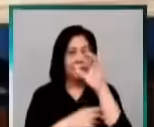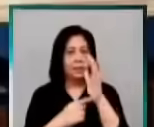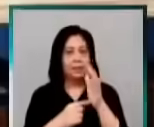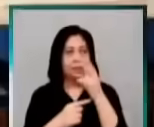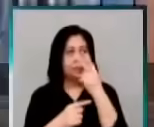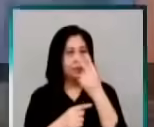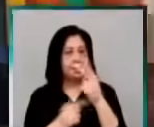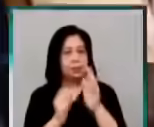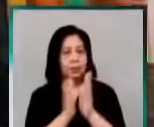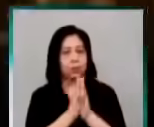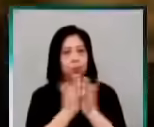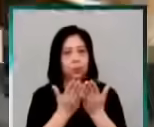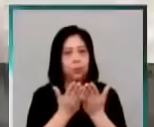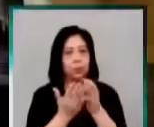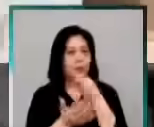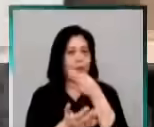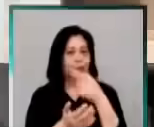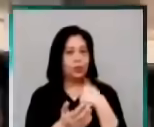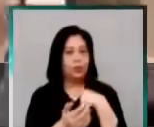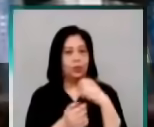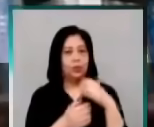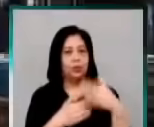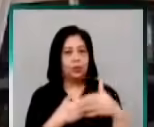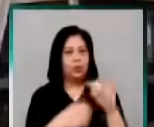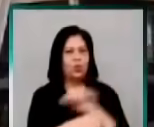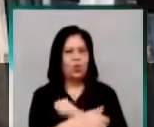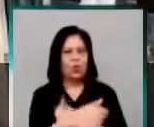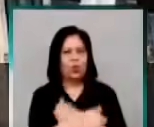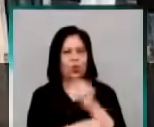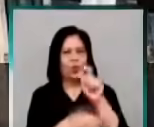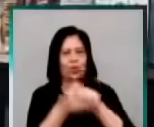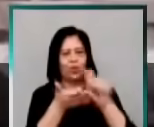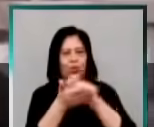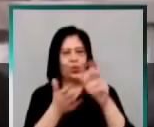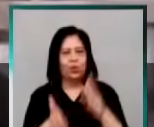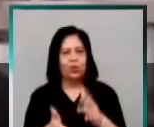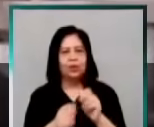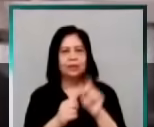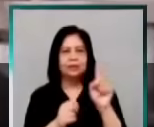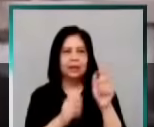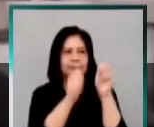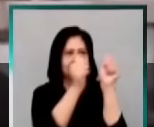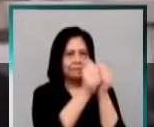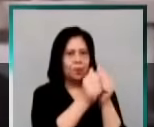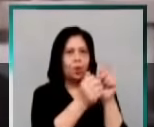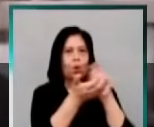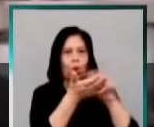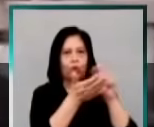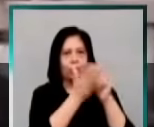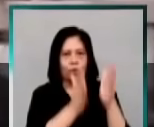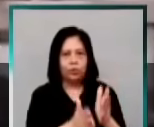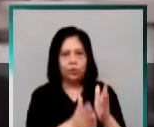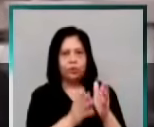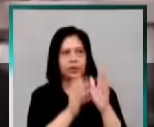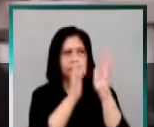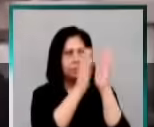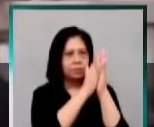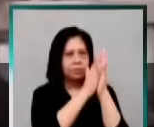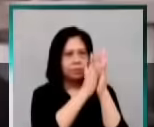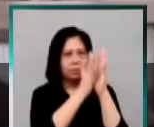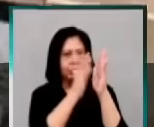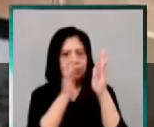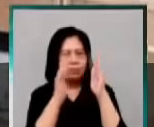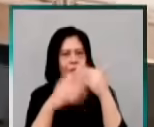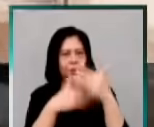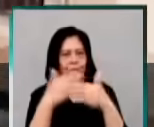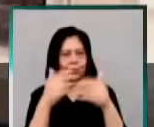na favorite ko na series ng author, basta ang kailangan ko lang lagi magkakasama ay sa isang author. Nung nag-unti-unti na siyang nabubuo, parang